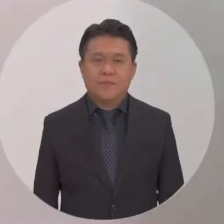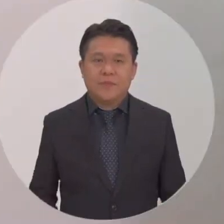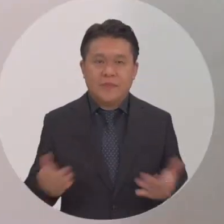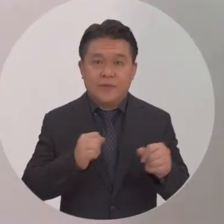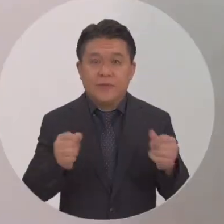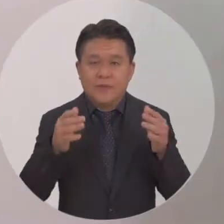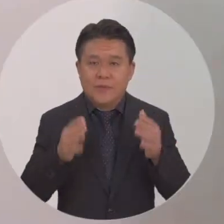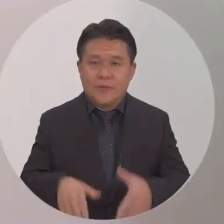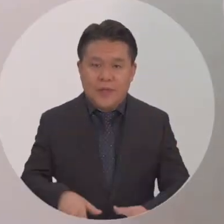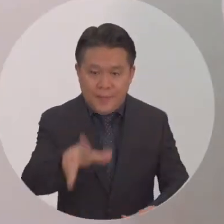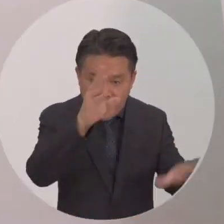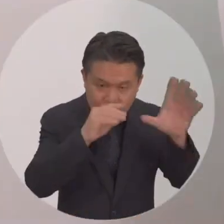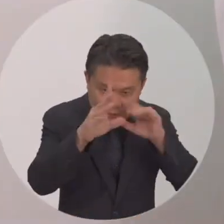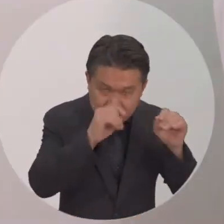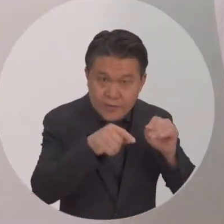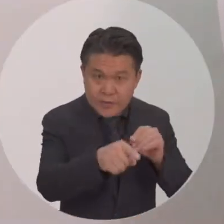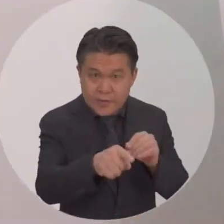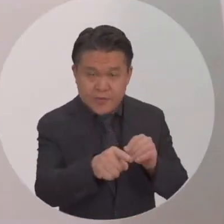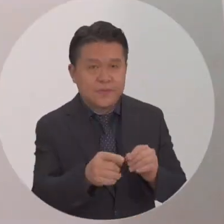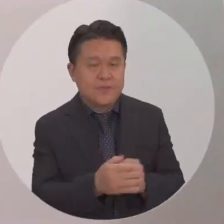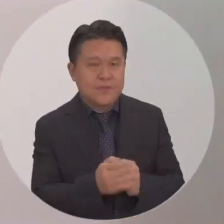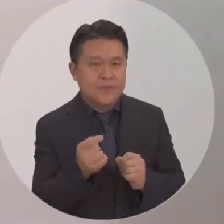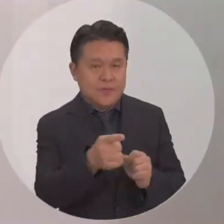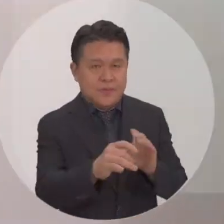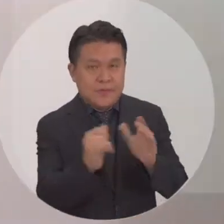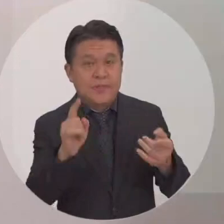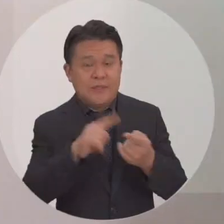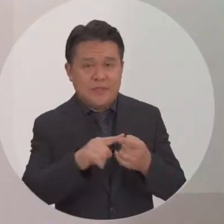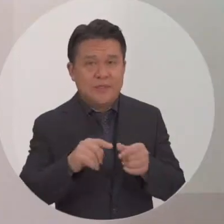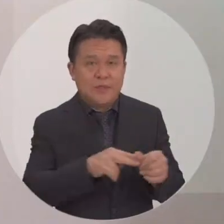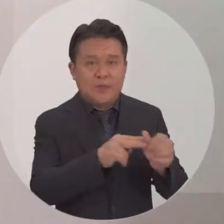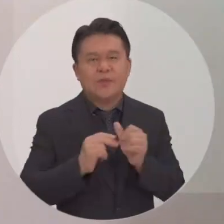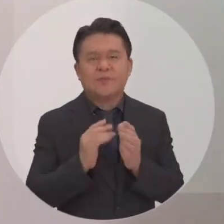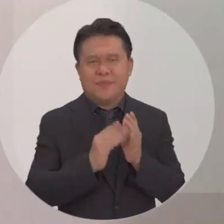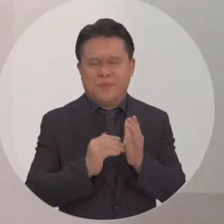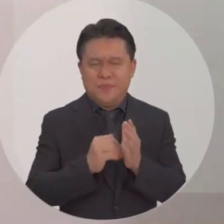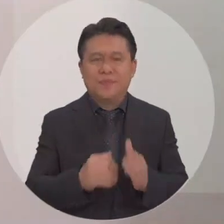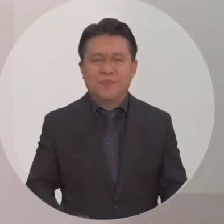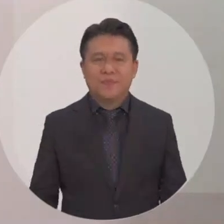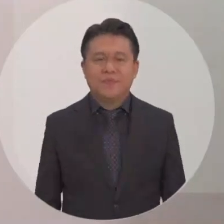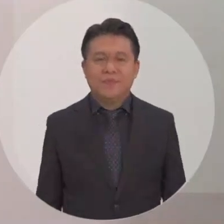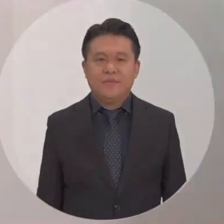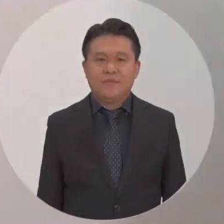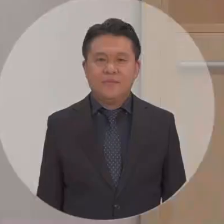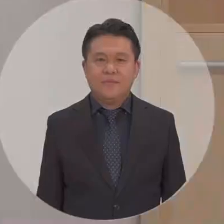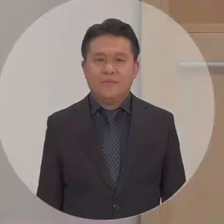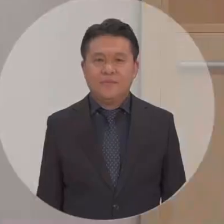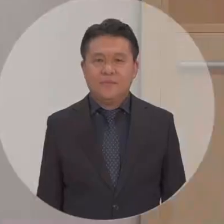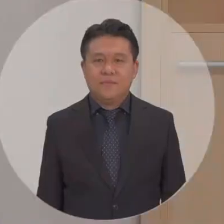일하는 중 알게 된 대상자와 그 가족에 대한 개인정보는 비밀을 유지합니다.